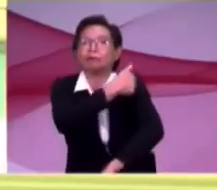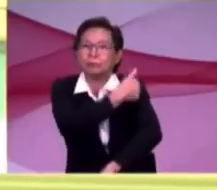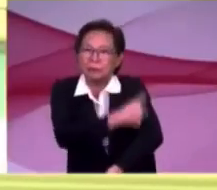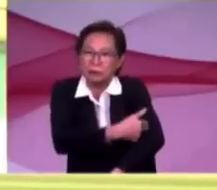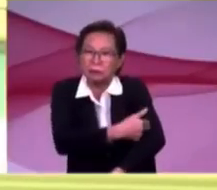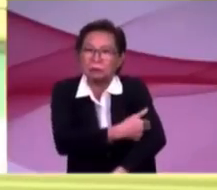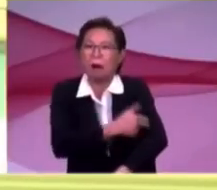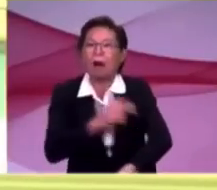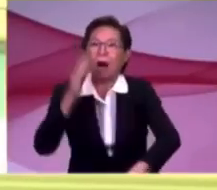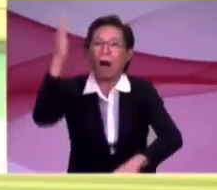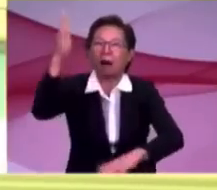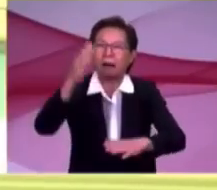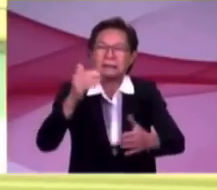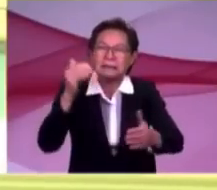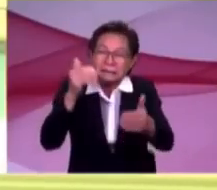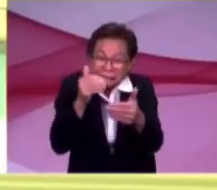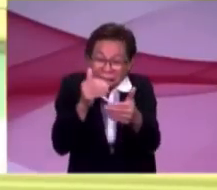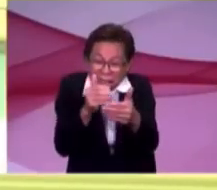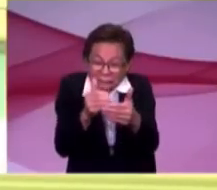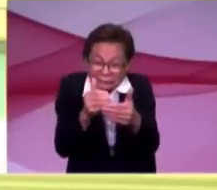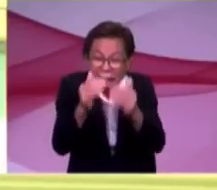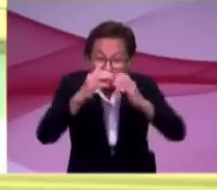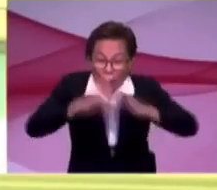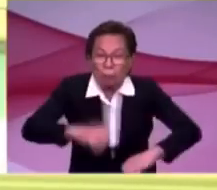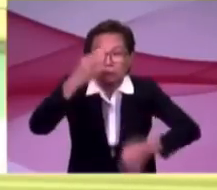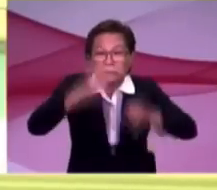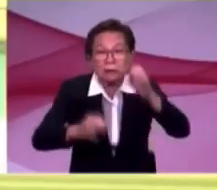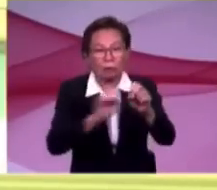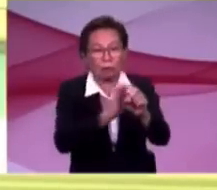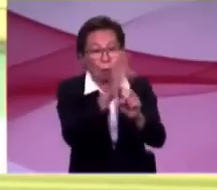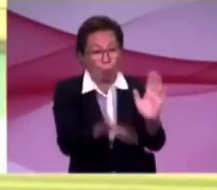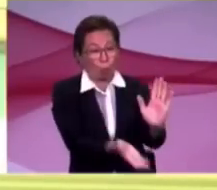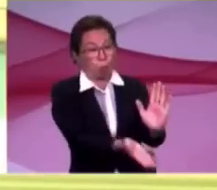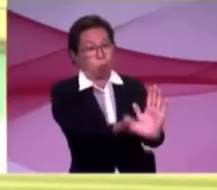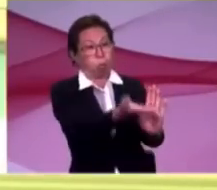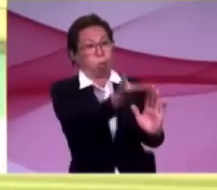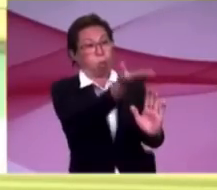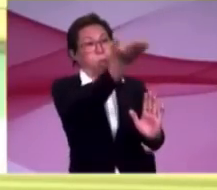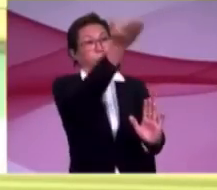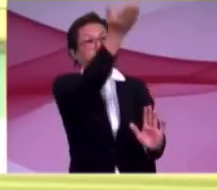yang bakal lumpuh jika peningkatan kes COVID-19 tidak terkawal.